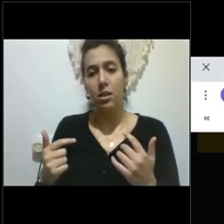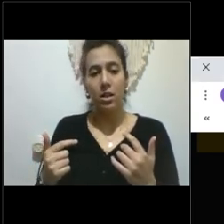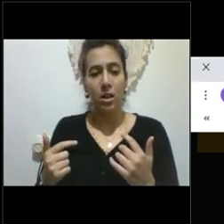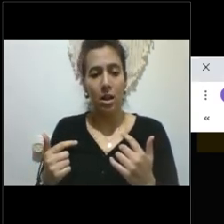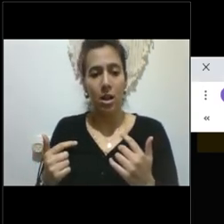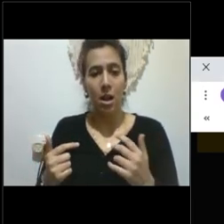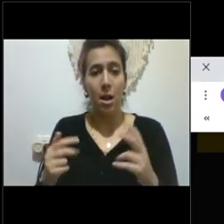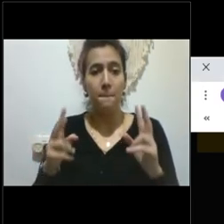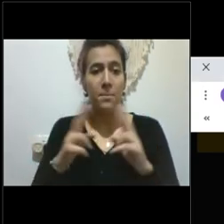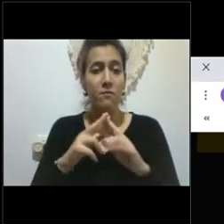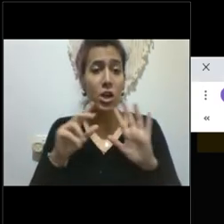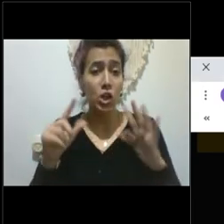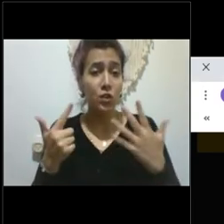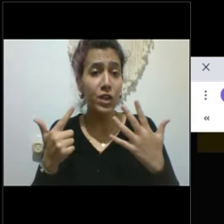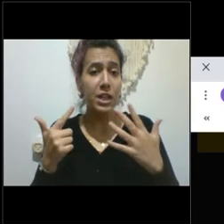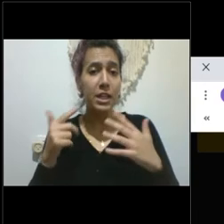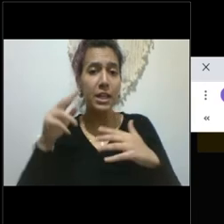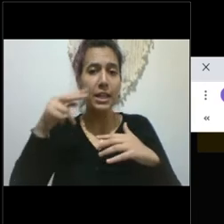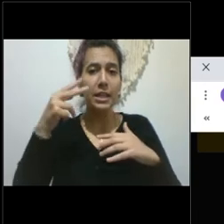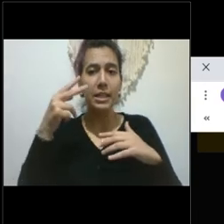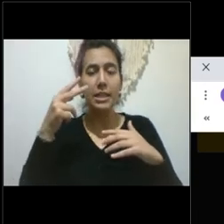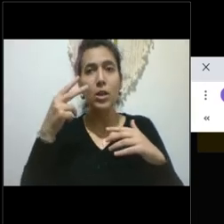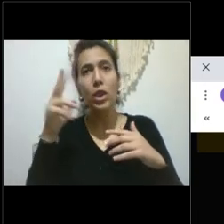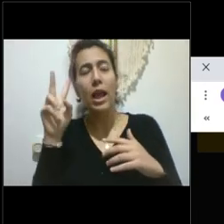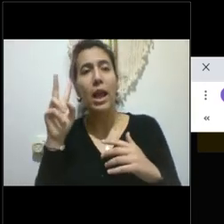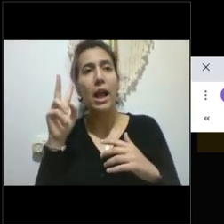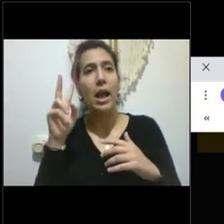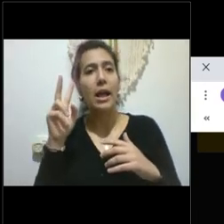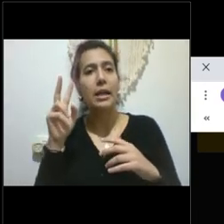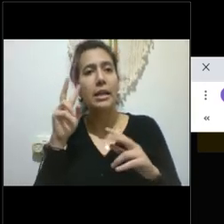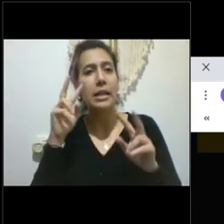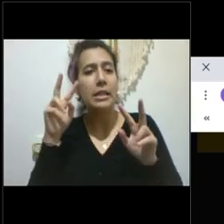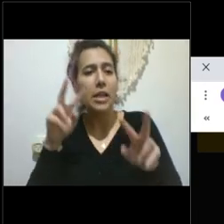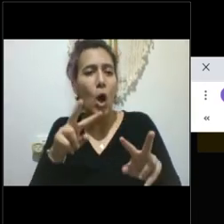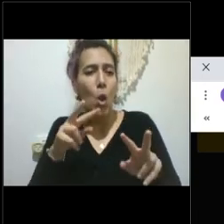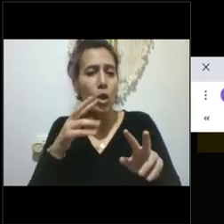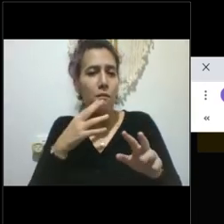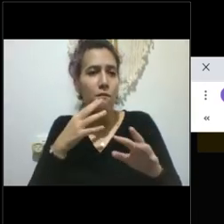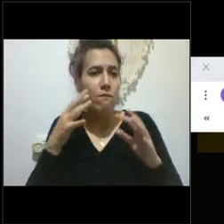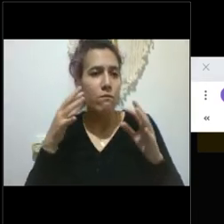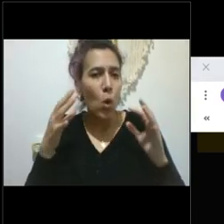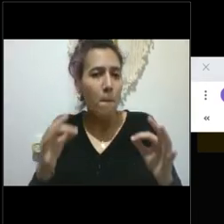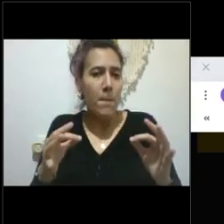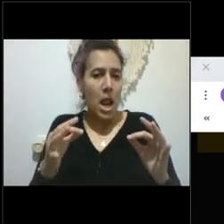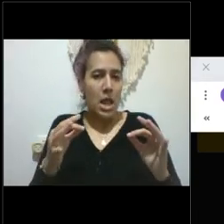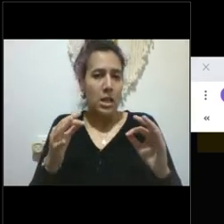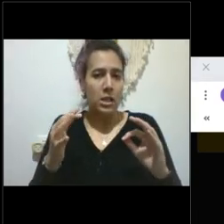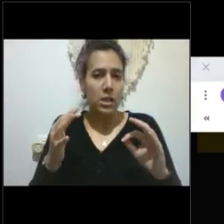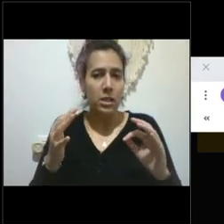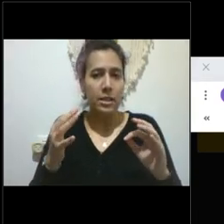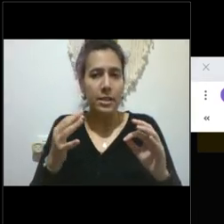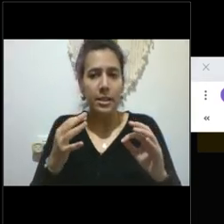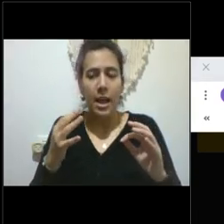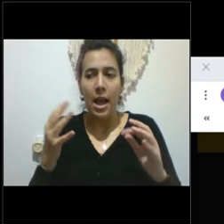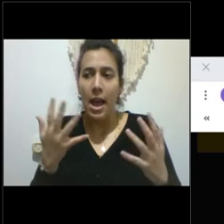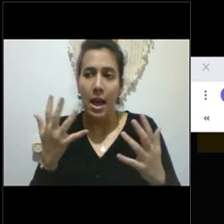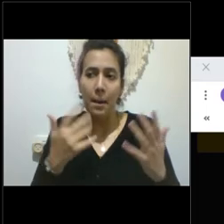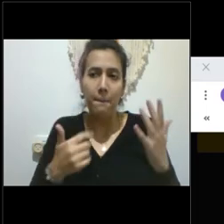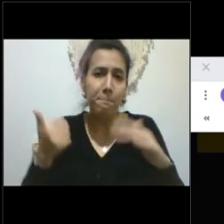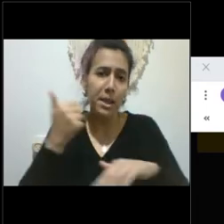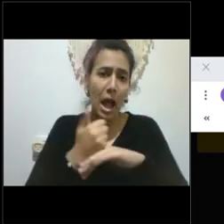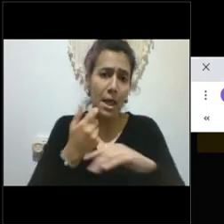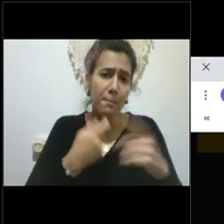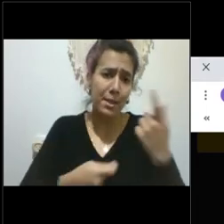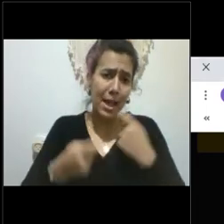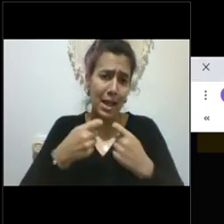זה יותר ההסתכלות הפורמלית, ומה ואיך, ואיך אנחנו בעצם מנהלים את העסק שלנו. יש לנו עכשיו קונים של